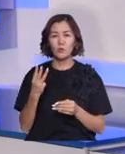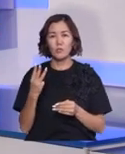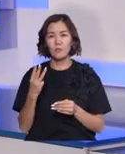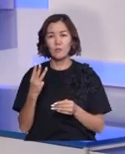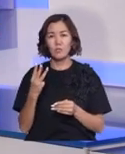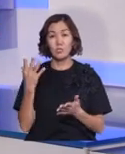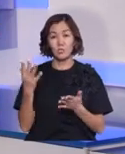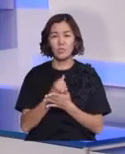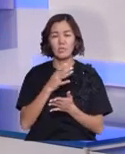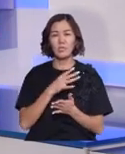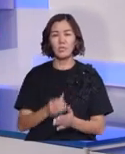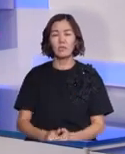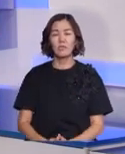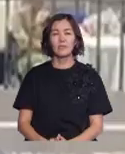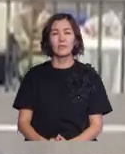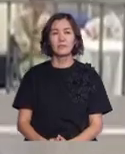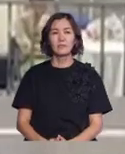4-3 есебімен жеңіске жетті.